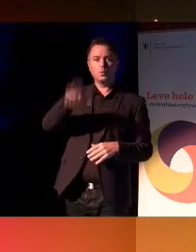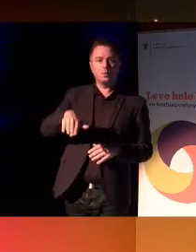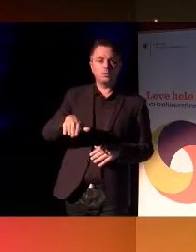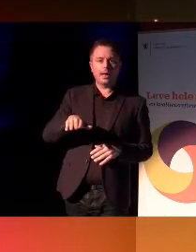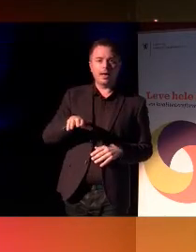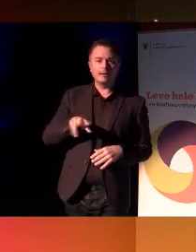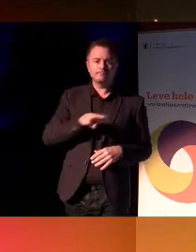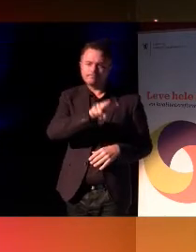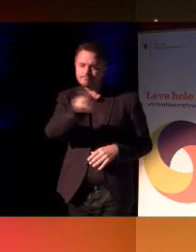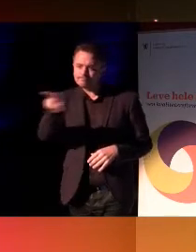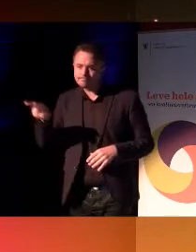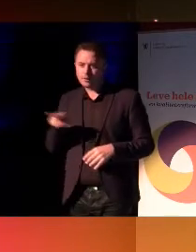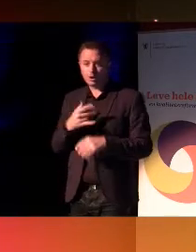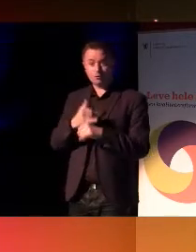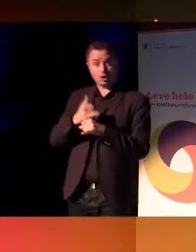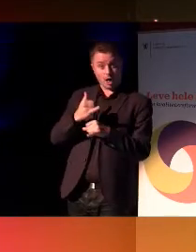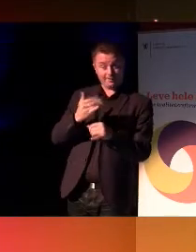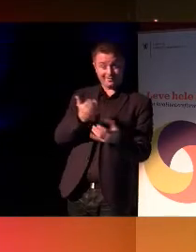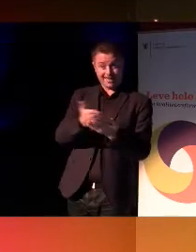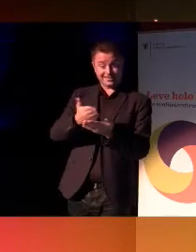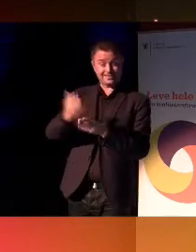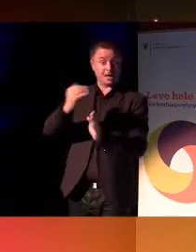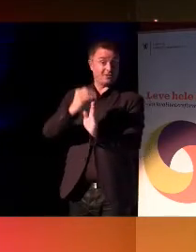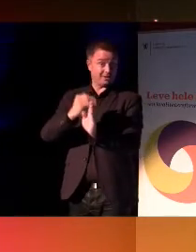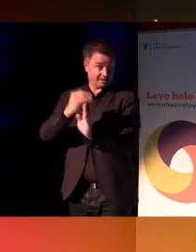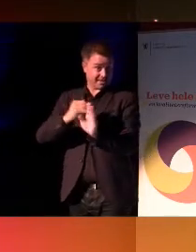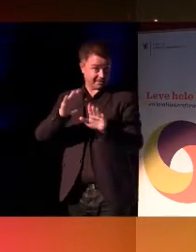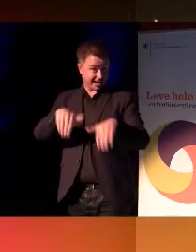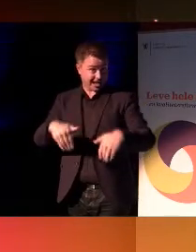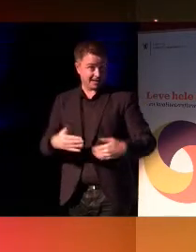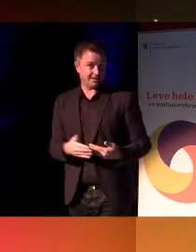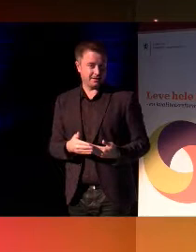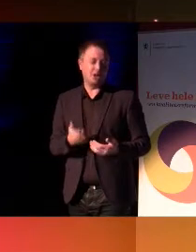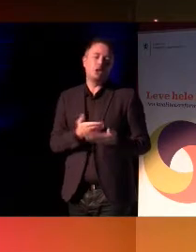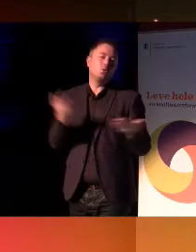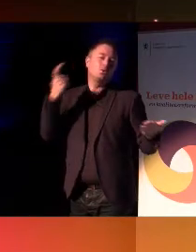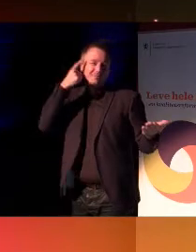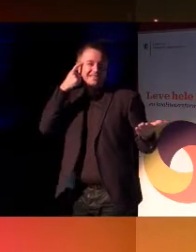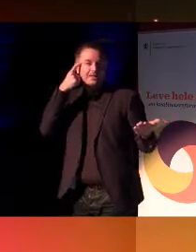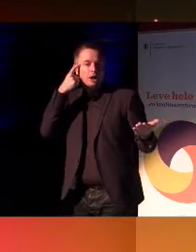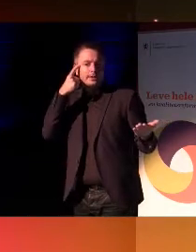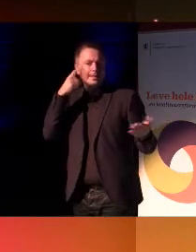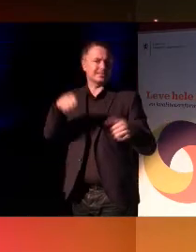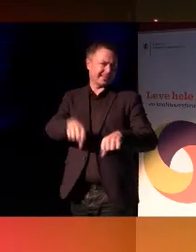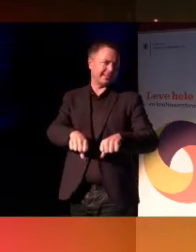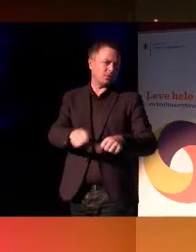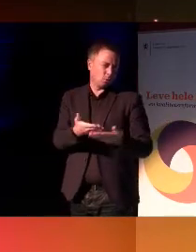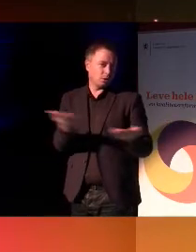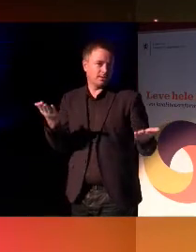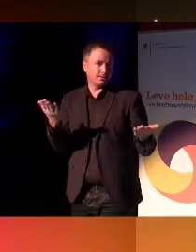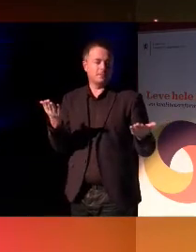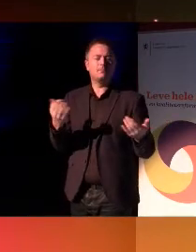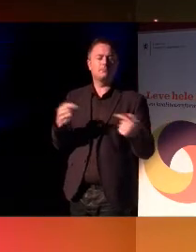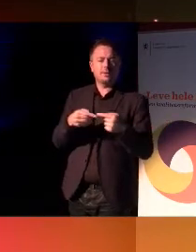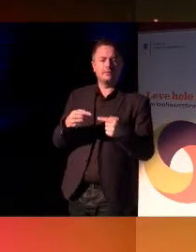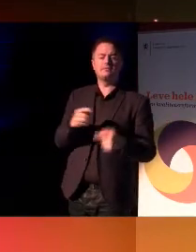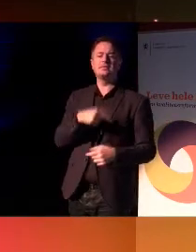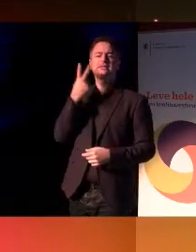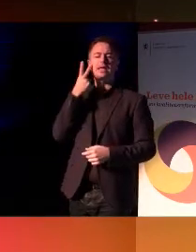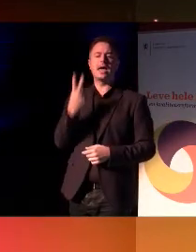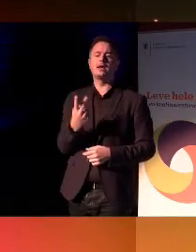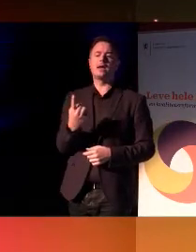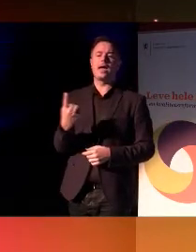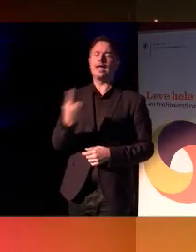se på tjenestens kvalitet der og da, uten at det nødvendigvis noen mistanke om svikt. Men vi ser det også i enkeltsaker som et